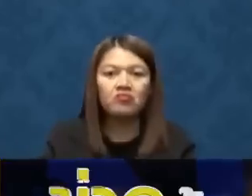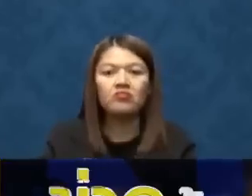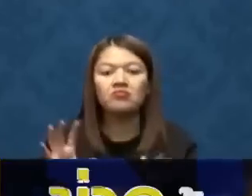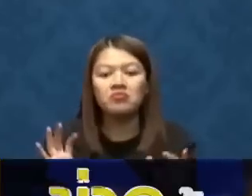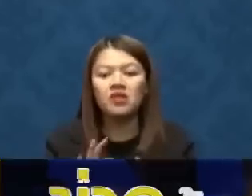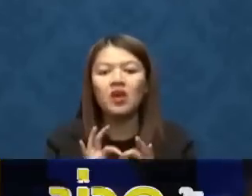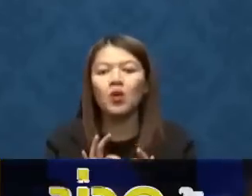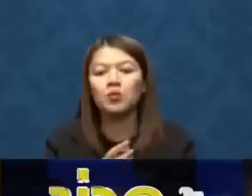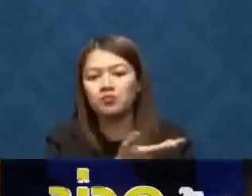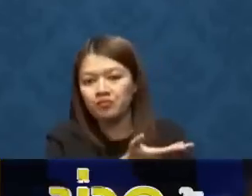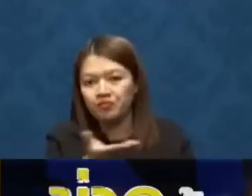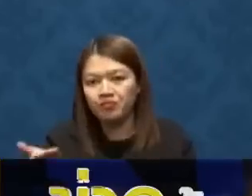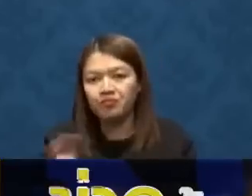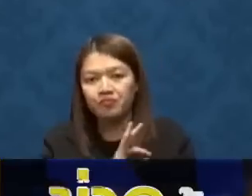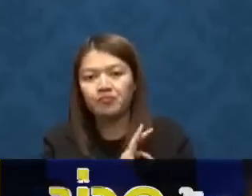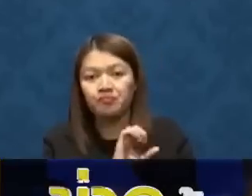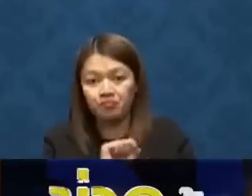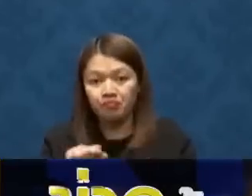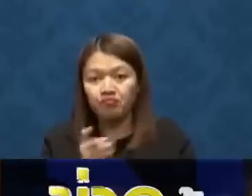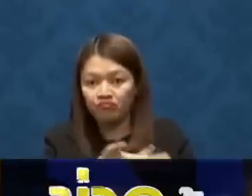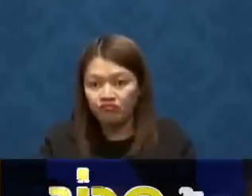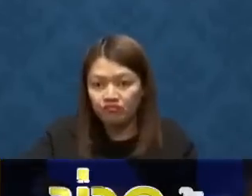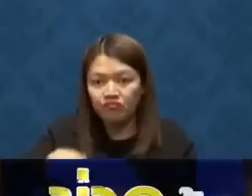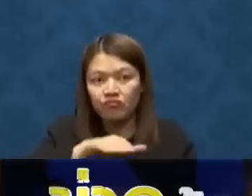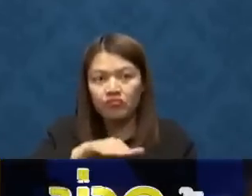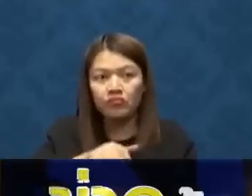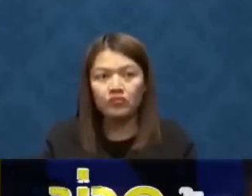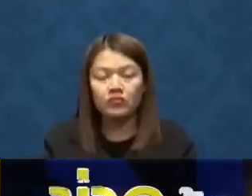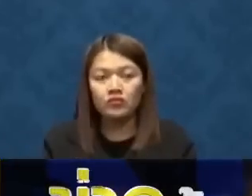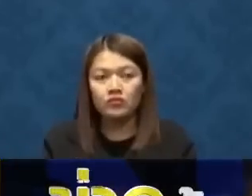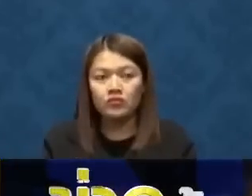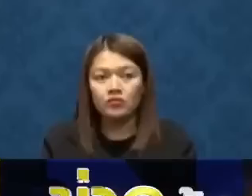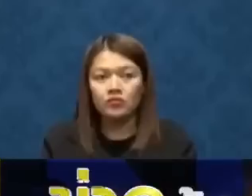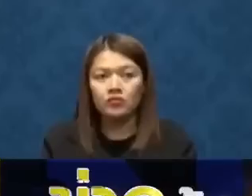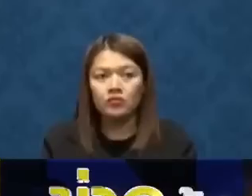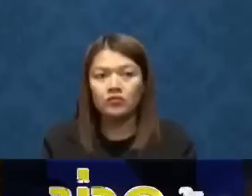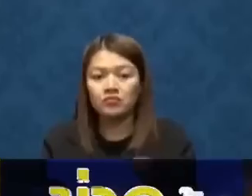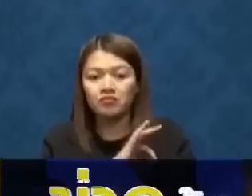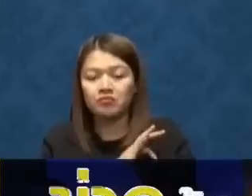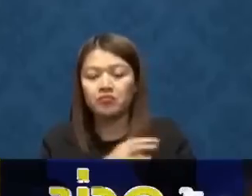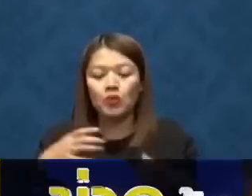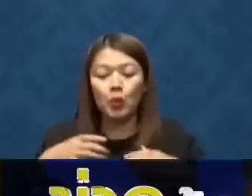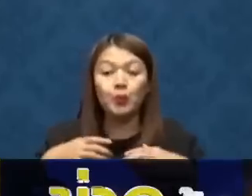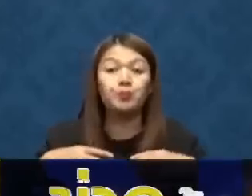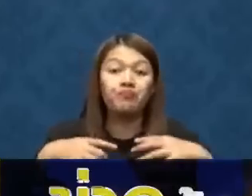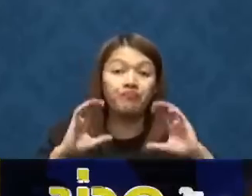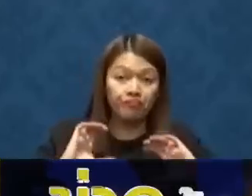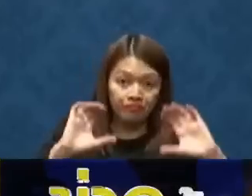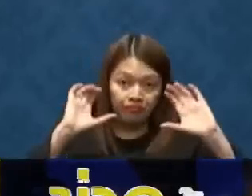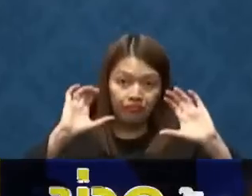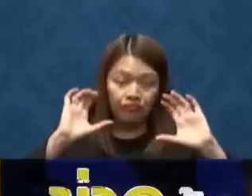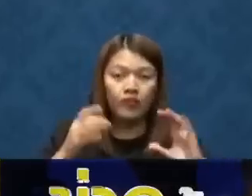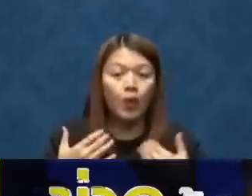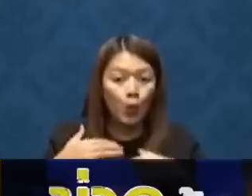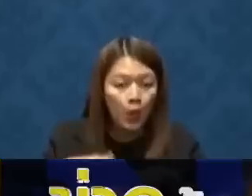ฝ่ายของตนก็ยึดหลักนิติธรรมที่เห็นว่าเมื่อการลงชื่อเพราะเห็นว่าพรก.นี้ไม่เป็นไปตามเงื่อนไขของพระราชกำหนดตามมาตร